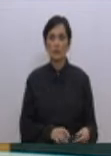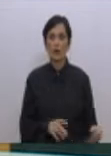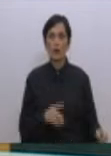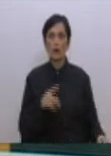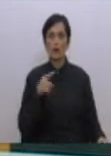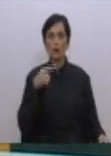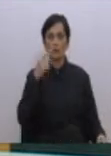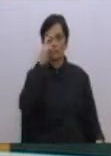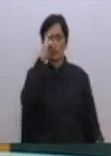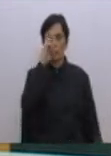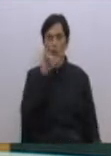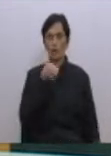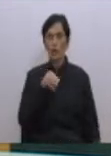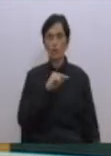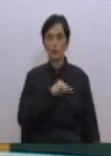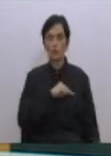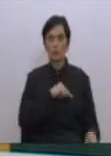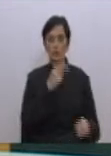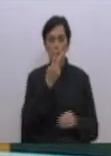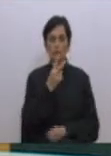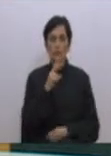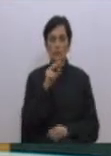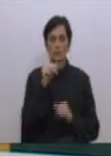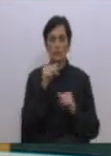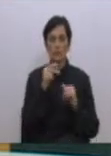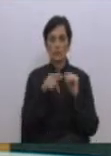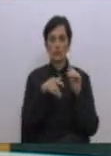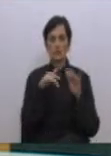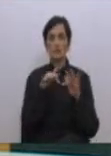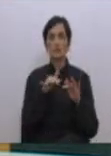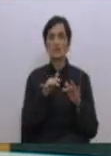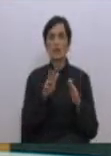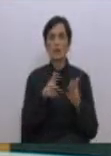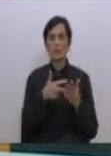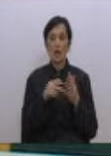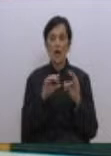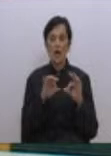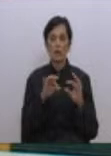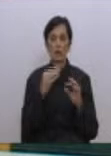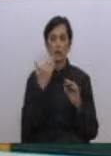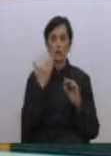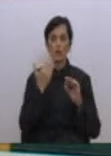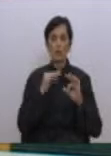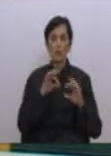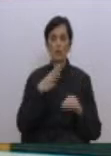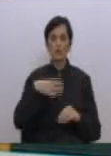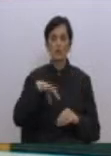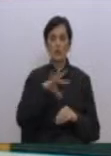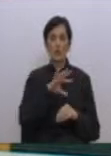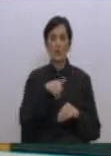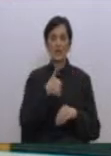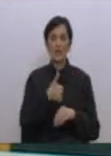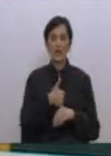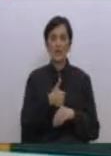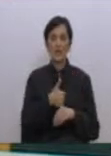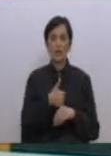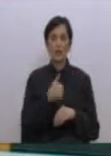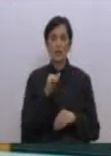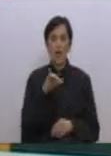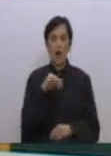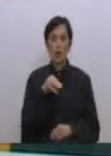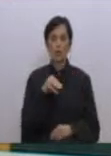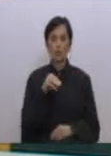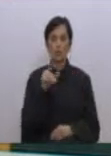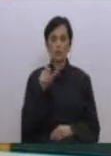Შემდეგ ეს სახელმწიფო აუდიტის სამსახურის 2022 წლის საქმიანობის ანგარიში მოხსენებელი საქართველოს გენერალური